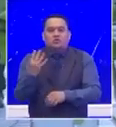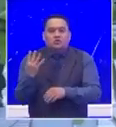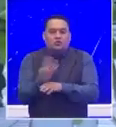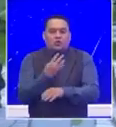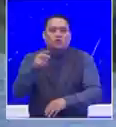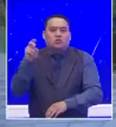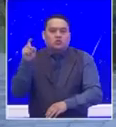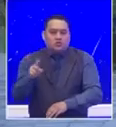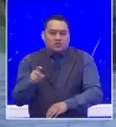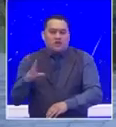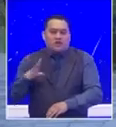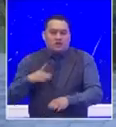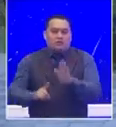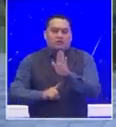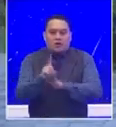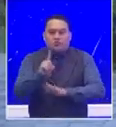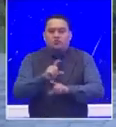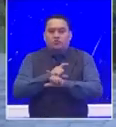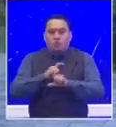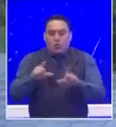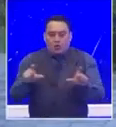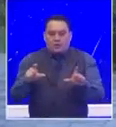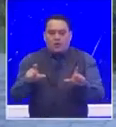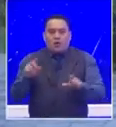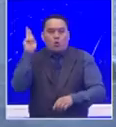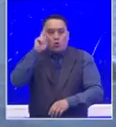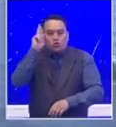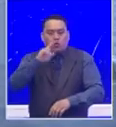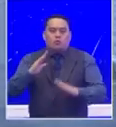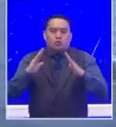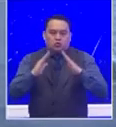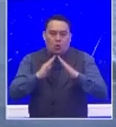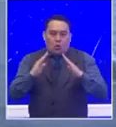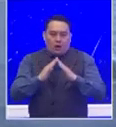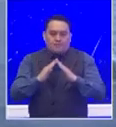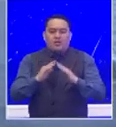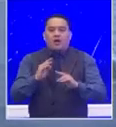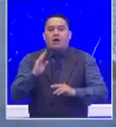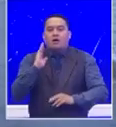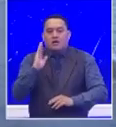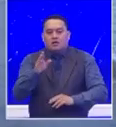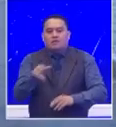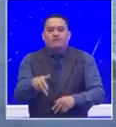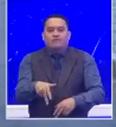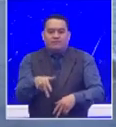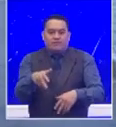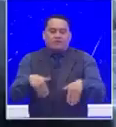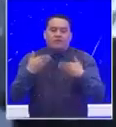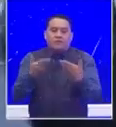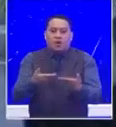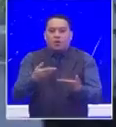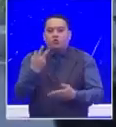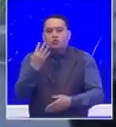для мальчишек и девчонок начнется не со школьного звонка. Учиться дети будут на расстоянии. К разработке материала видеоуроков привлечены